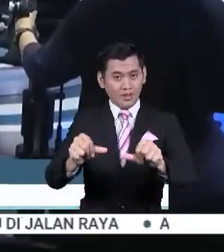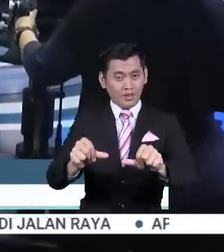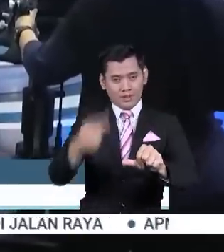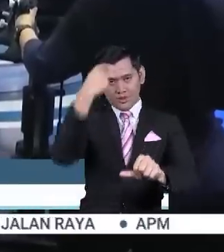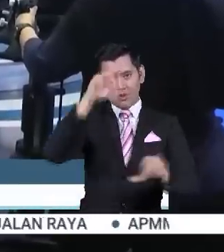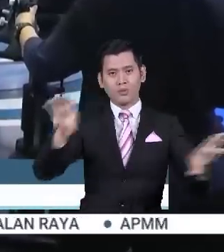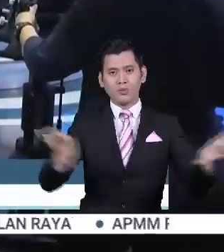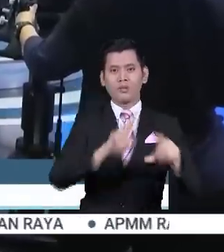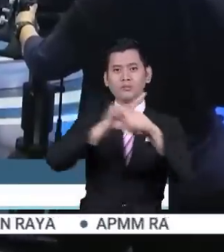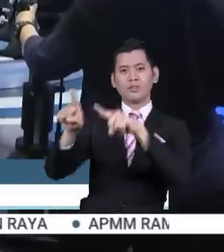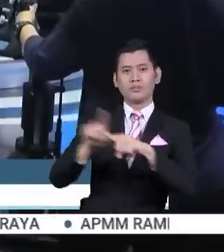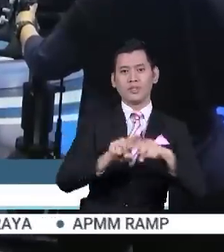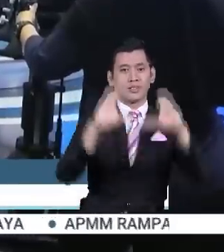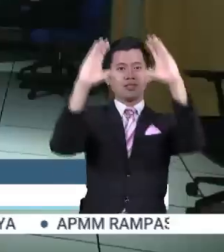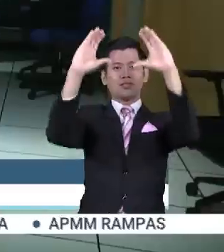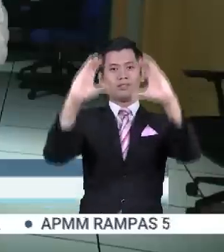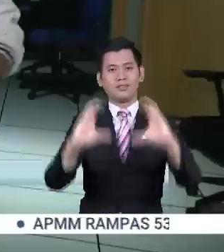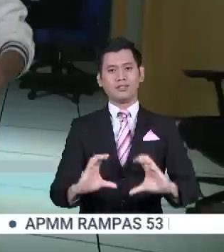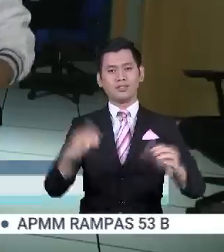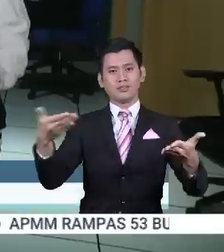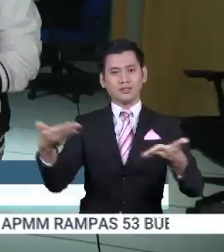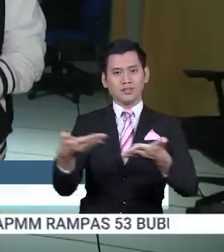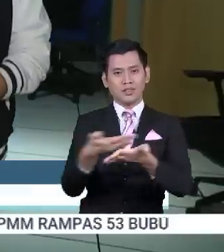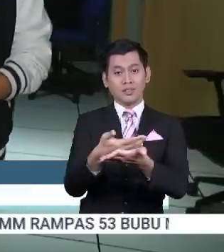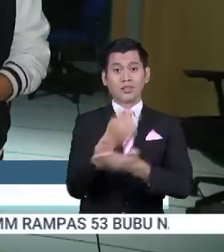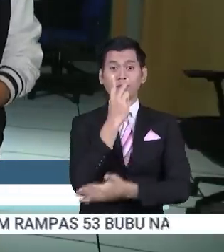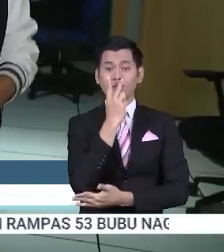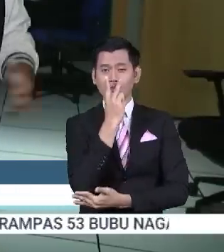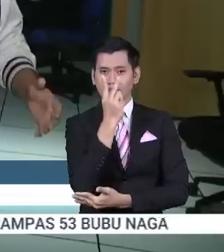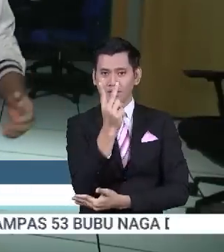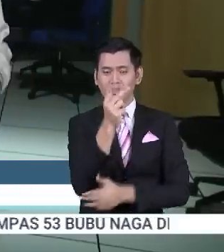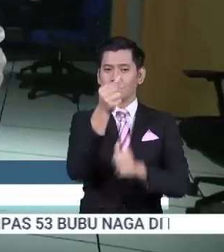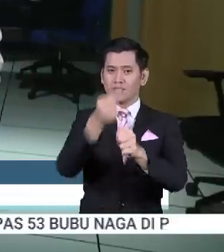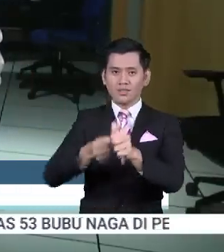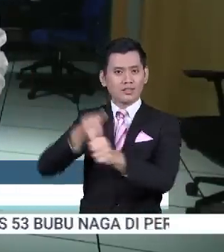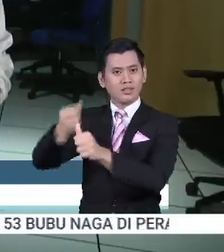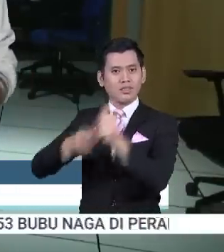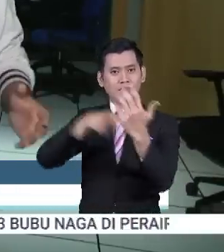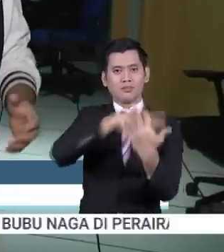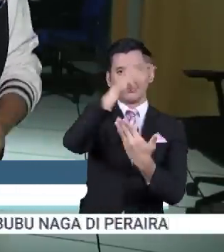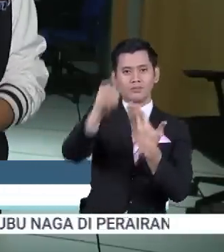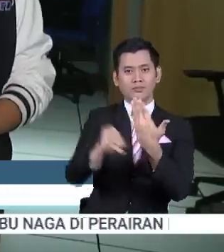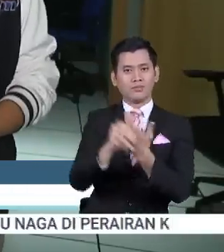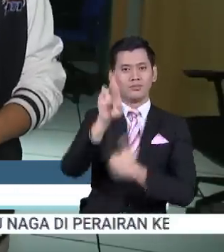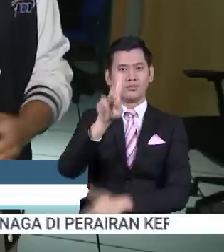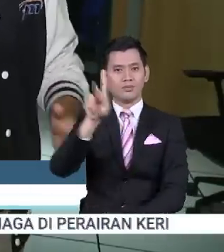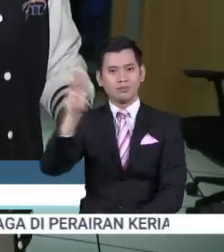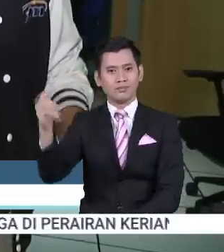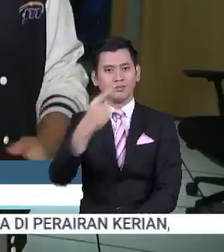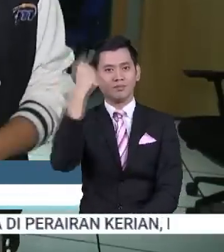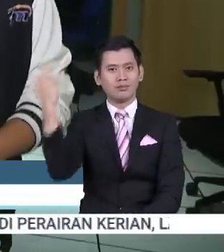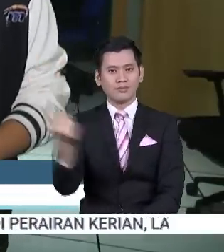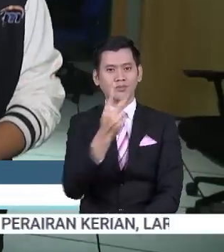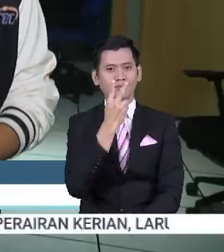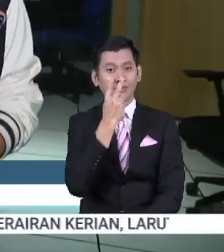melakukan pelbagai pendekatan baharu. Ini bagi memastikan setiap pengisian dan program-program RTM sentiasa